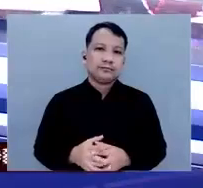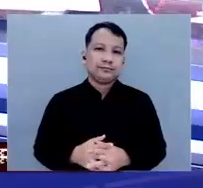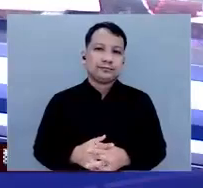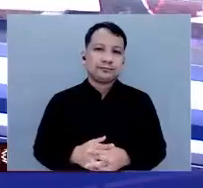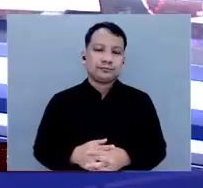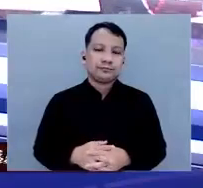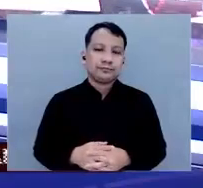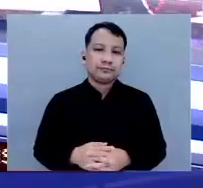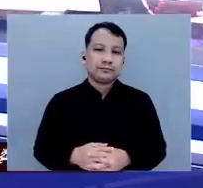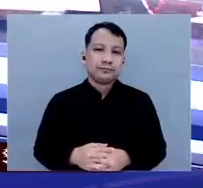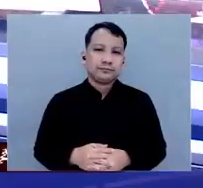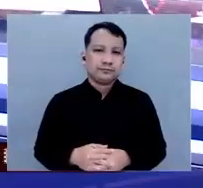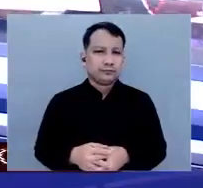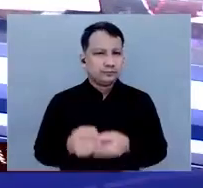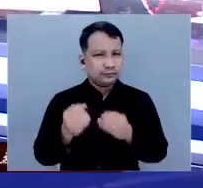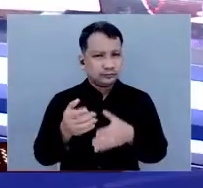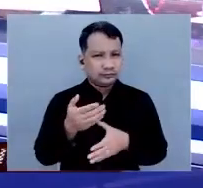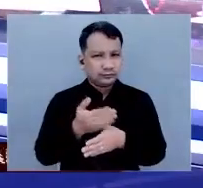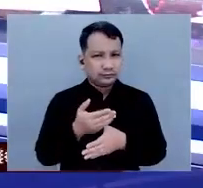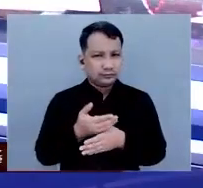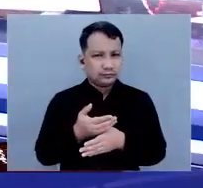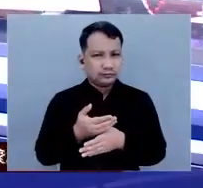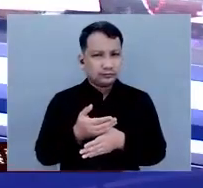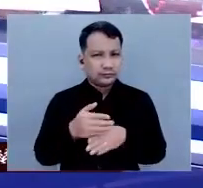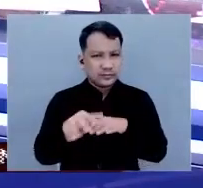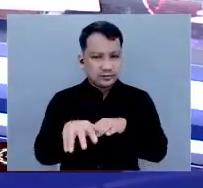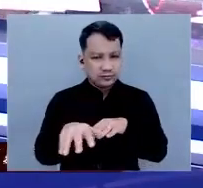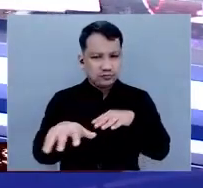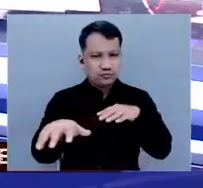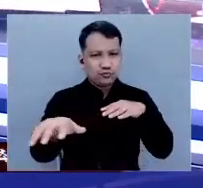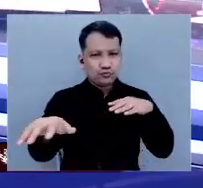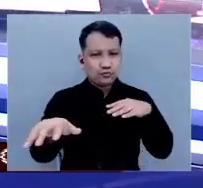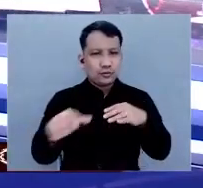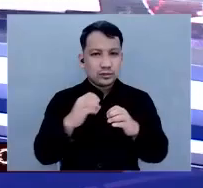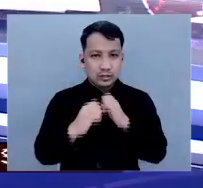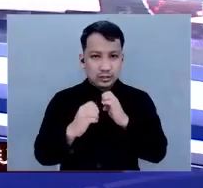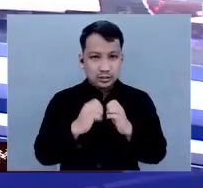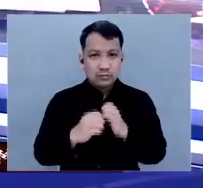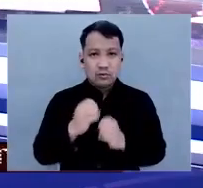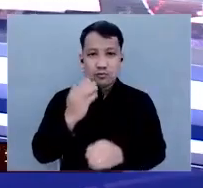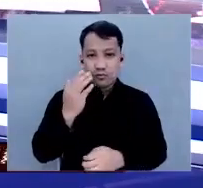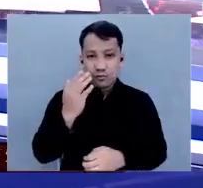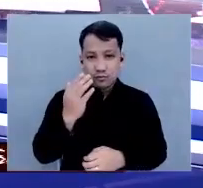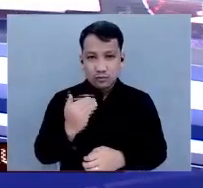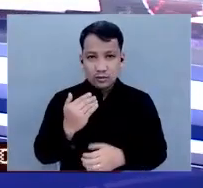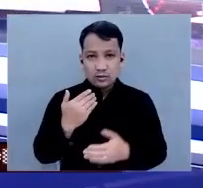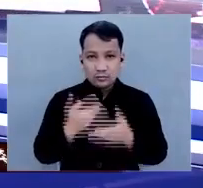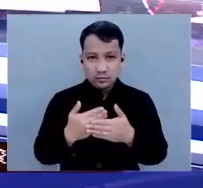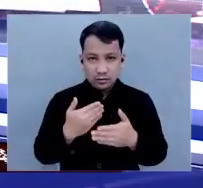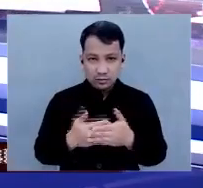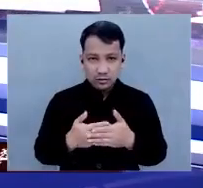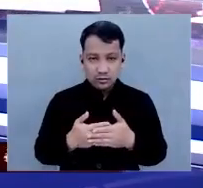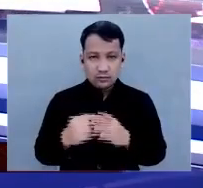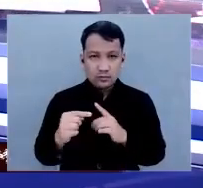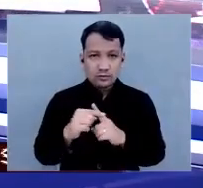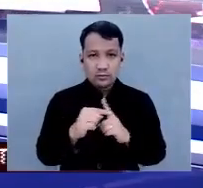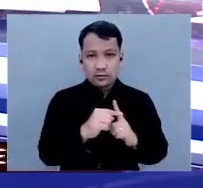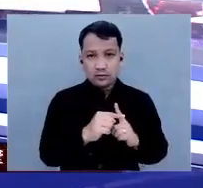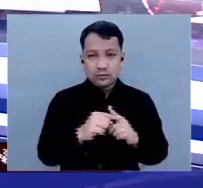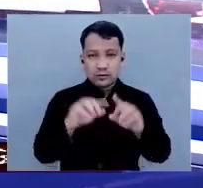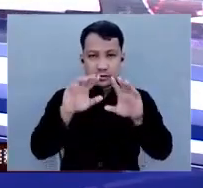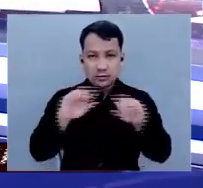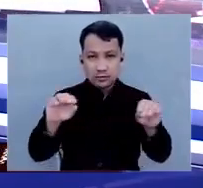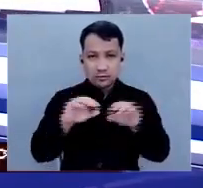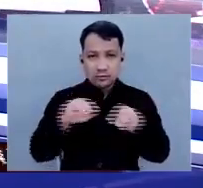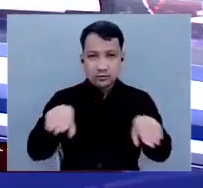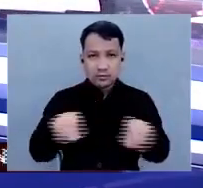Maraming motoristang naperwisyo ngayong araw ng matinding traffic sa EDSA. Epekto na rin yan ng papalapit na unda sa tangkapaskuhan. Nasa frontline na balitang